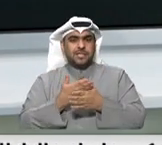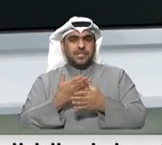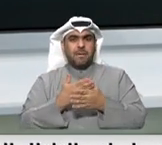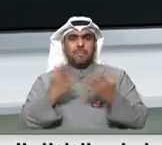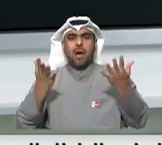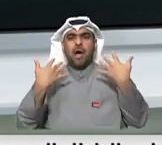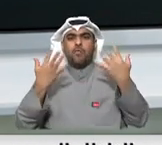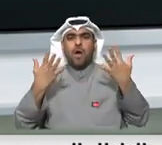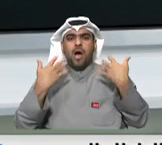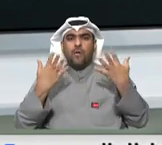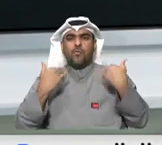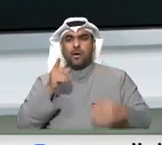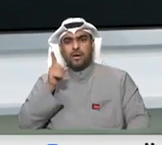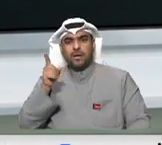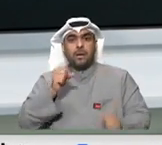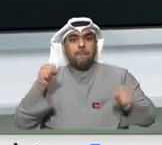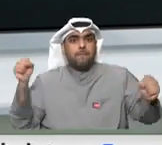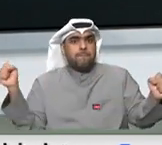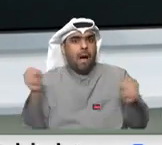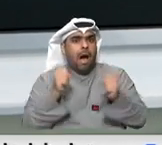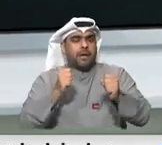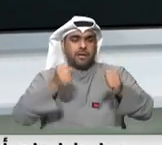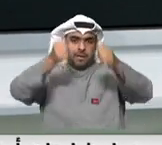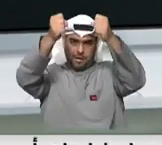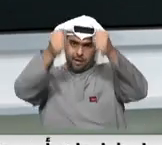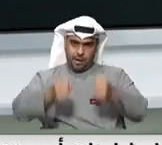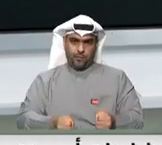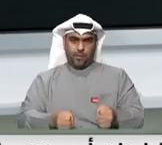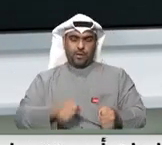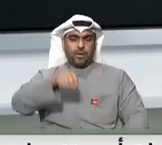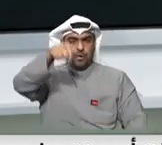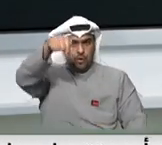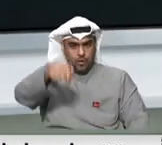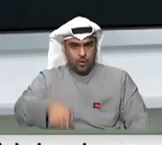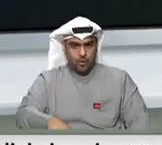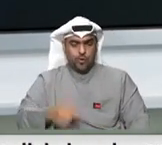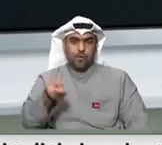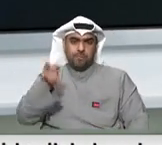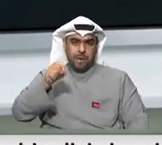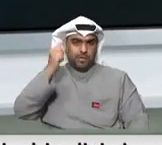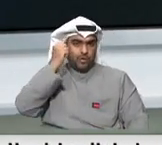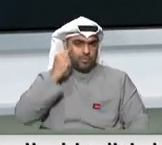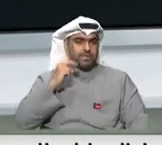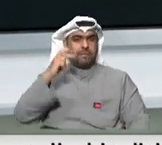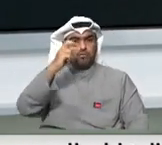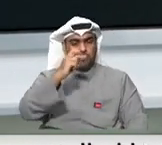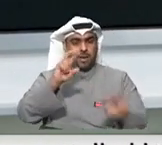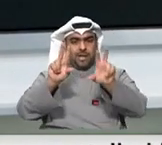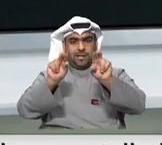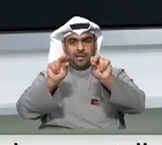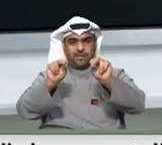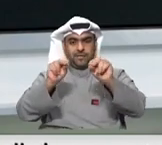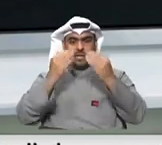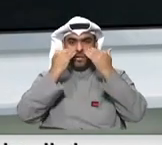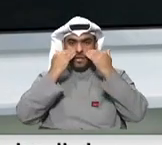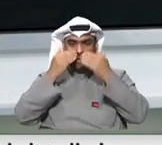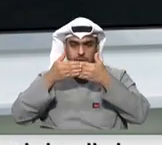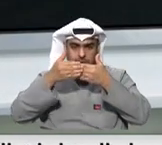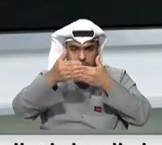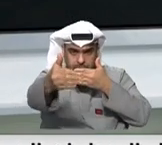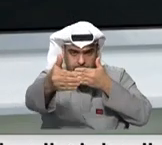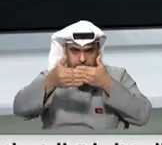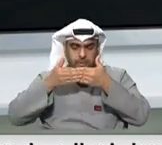وأيضا الأجواء الباردة الجافة اللي مستمرة يعني اليوم مباشر أيضا إلى يوم الأحد. الرؤية الأفقية لا تزال جيدة تتجاوز 10